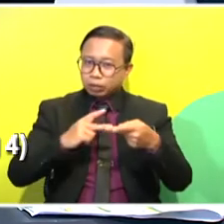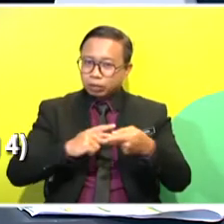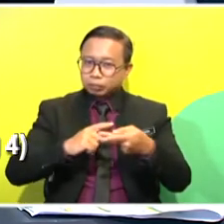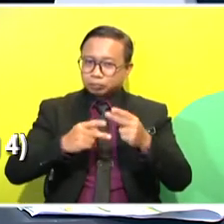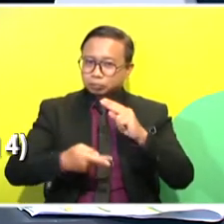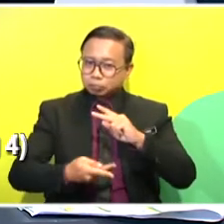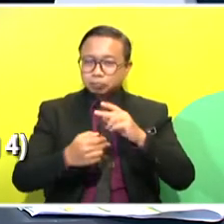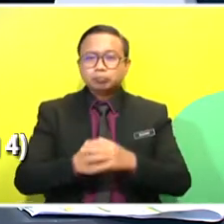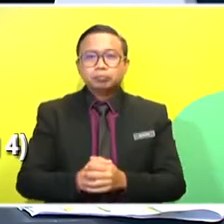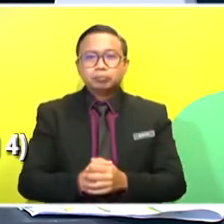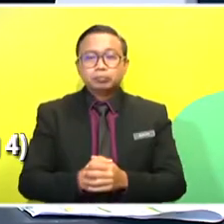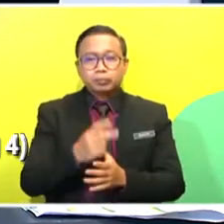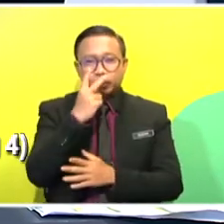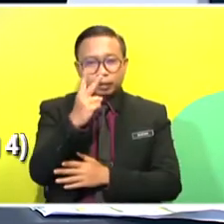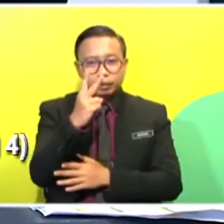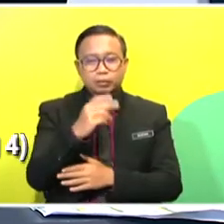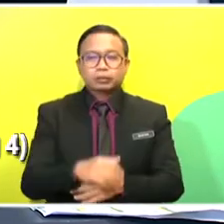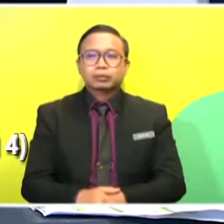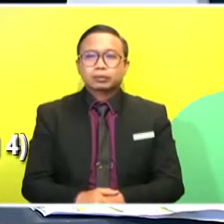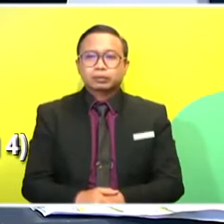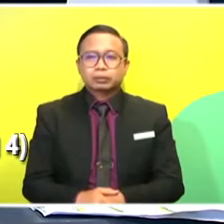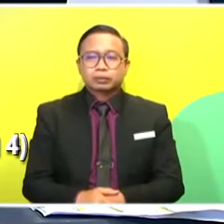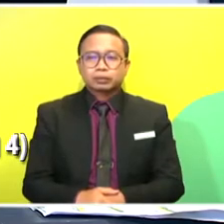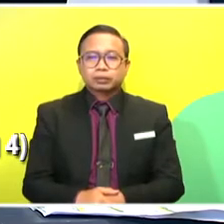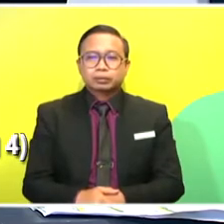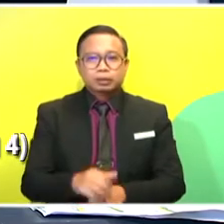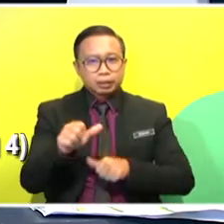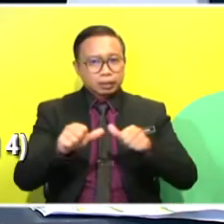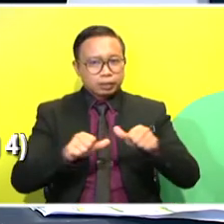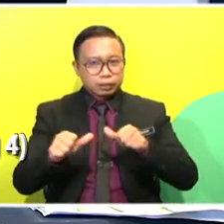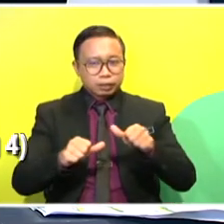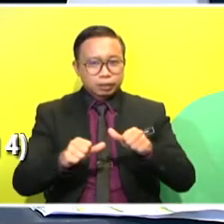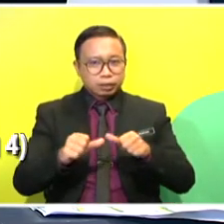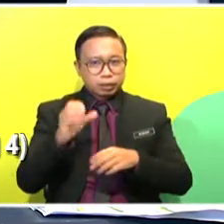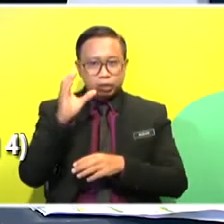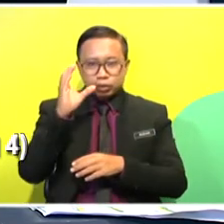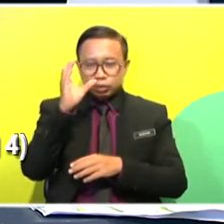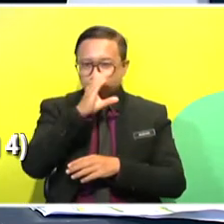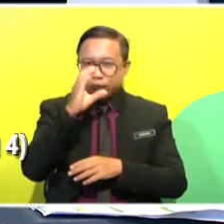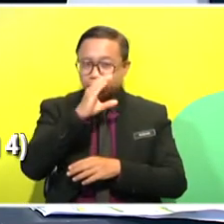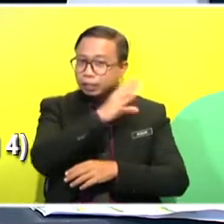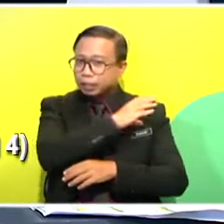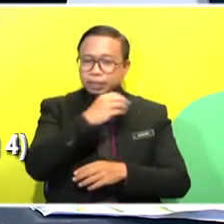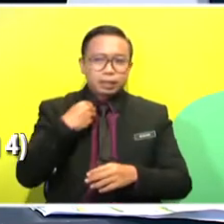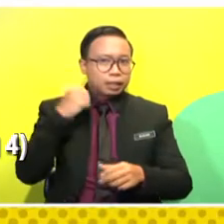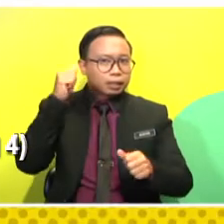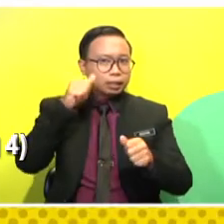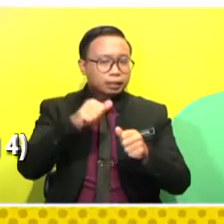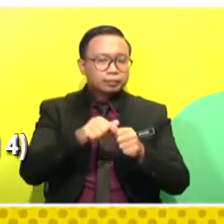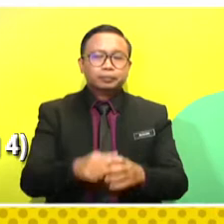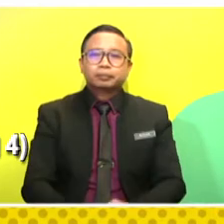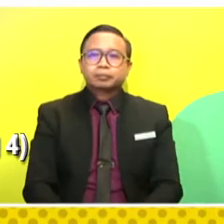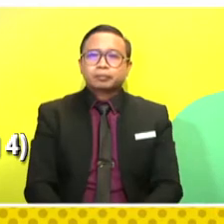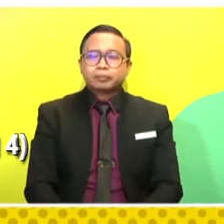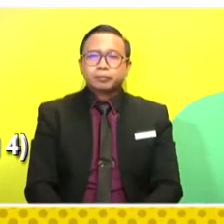kita tengok pada slide berkaitan dengan aktiviti cari dan ingat. Jom. Okey, yang pertama, gambar